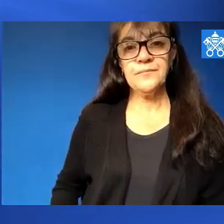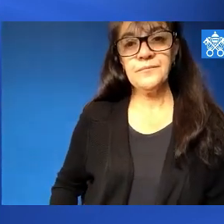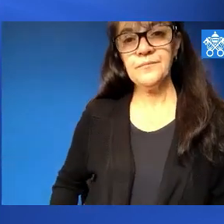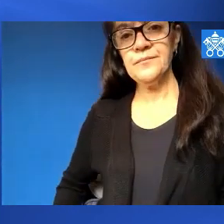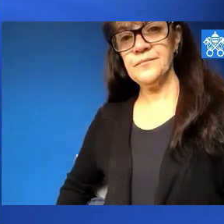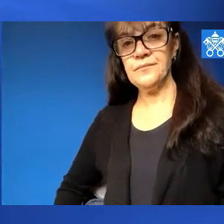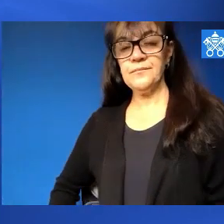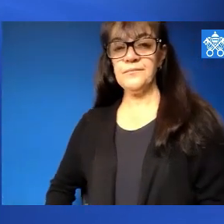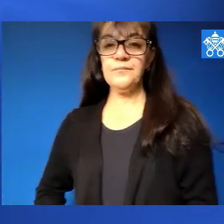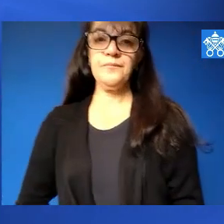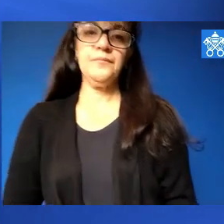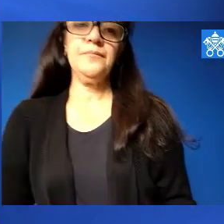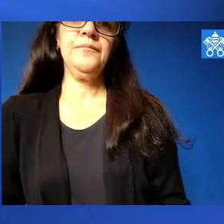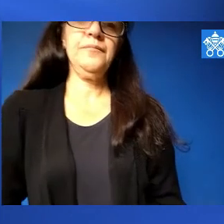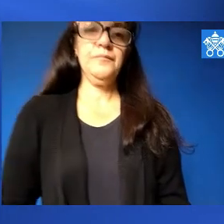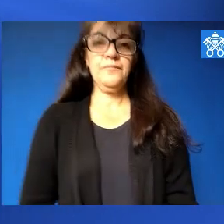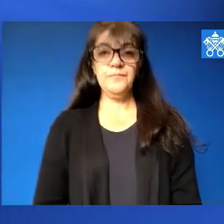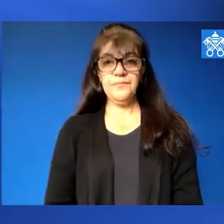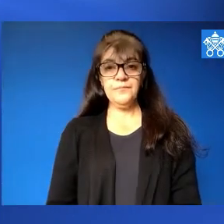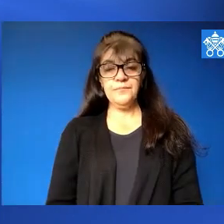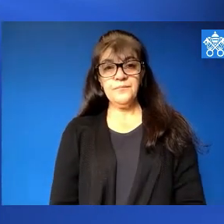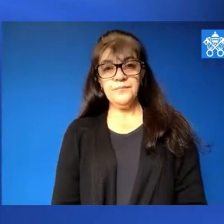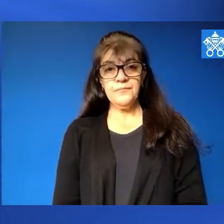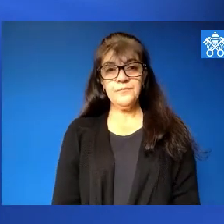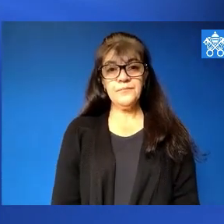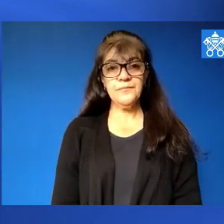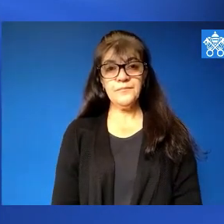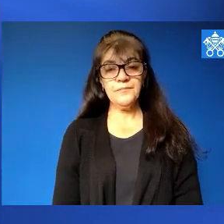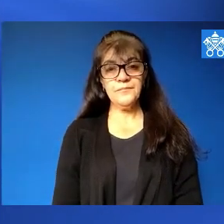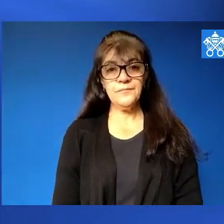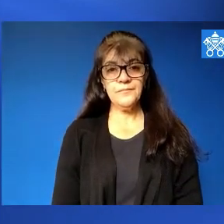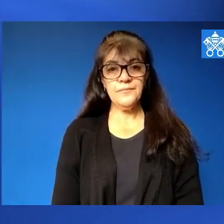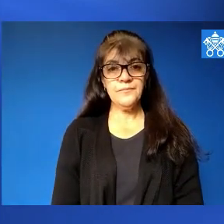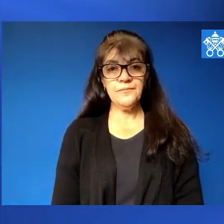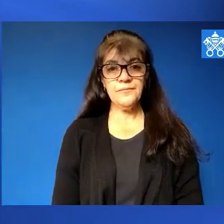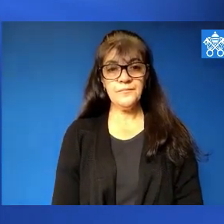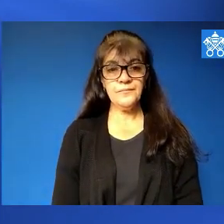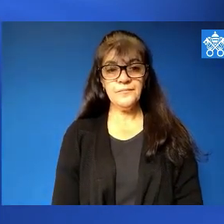نتجاوز أفكارنا وندخل في صلة حميمة مع الرب يسوع،